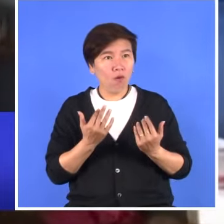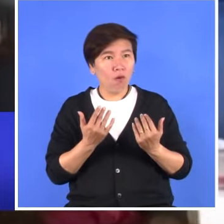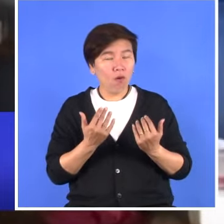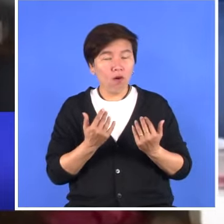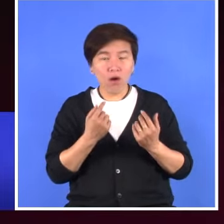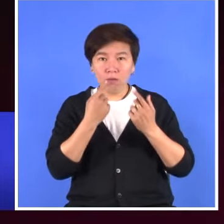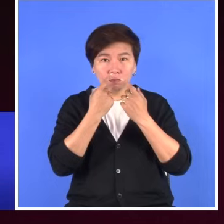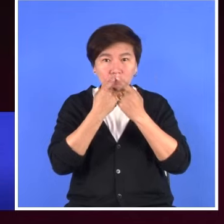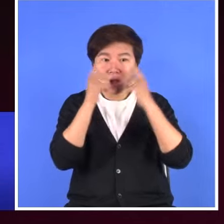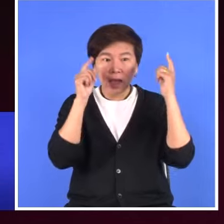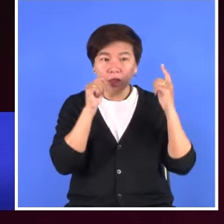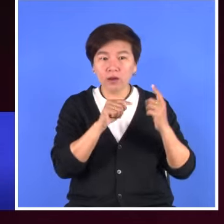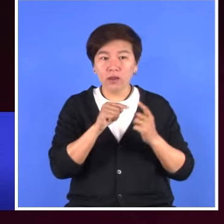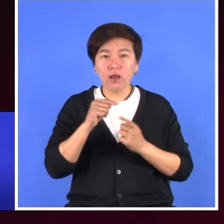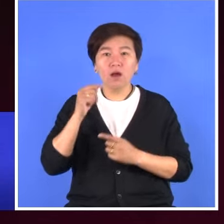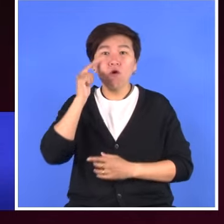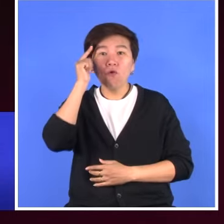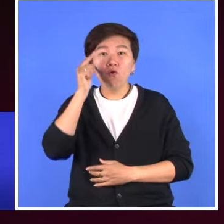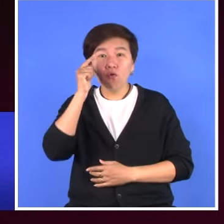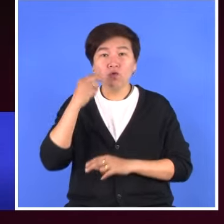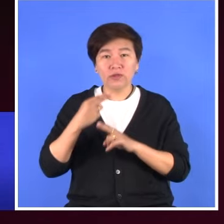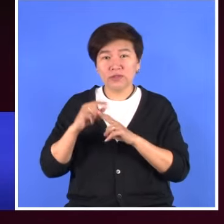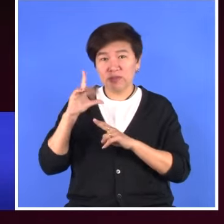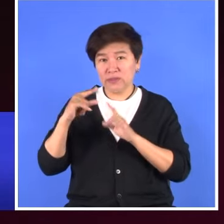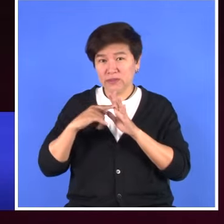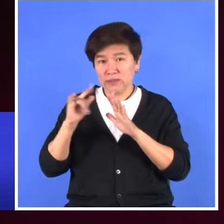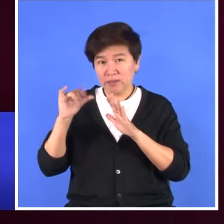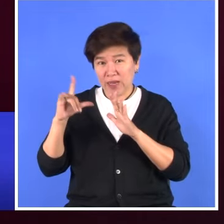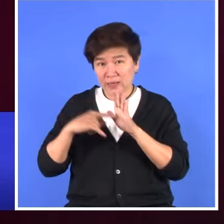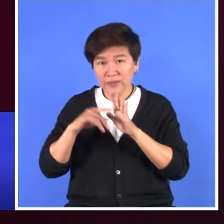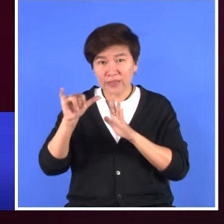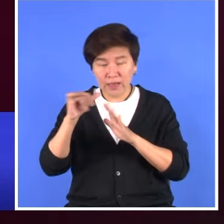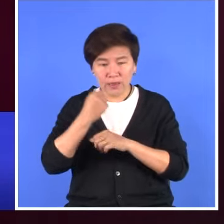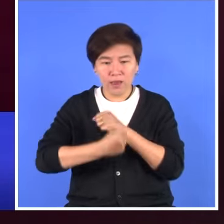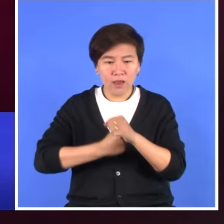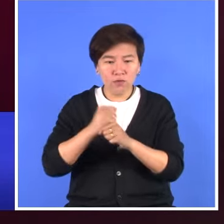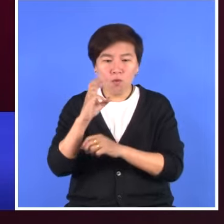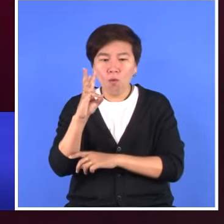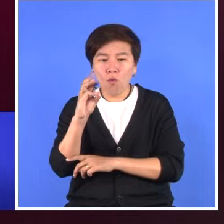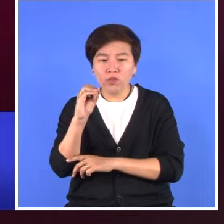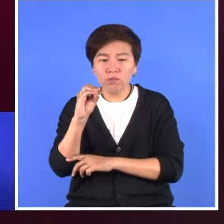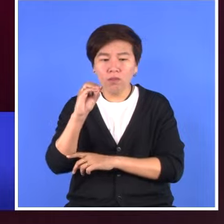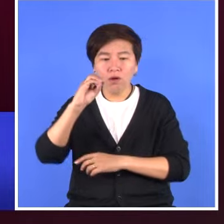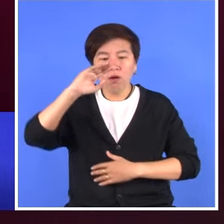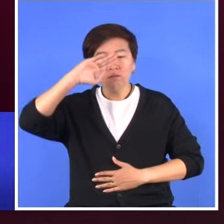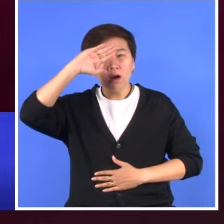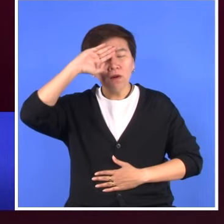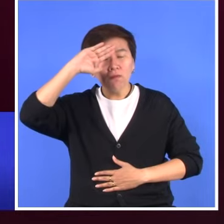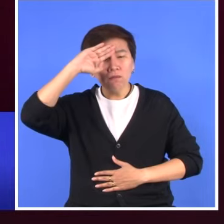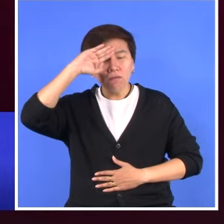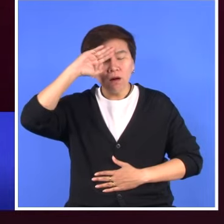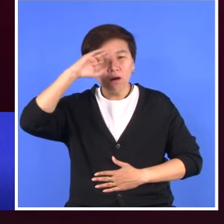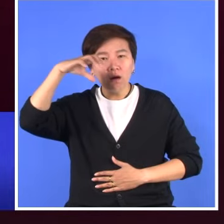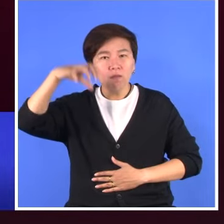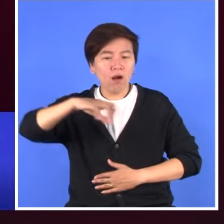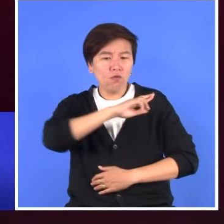คือเหตุการณ์นี้เนี่ยคุณลุงชานชัยพลเข้มอายุ 60ปีเี่นะคะคือมีอาการป่วยหลายโรคทรุดหนักมาโดยตลอดเข้ารักษาตัวอยู่ที่